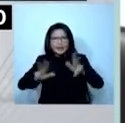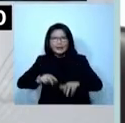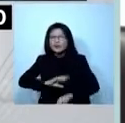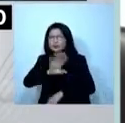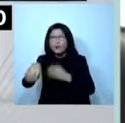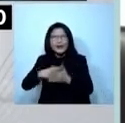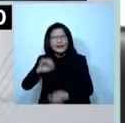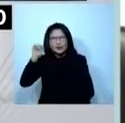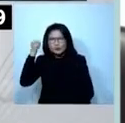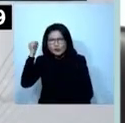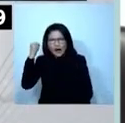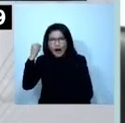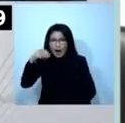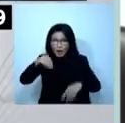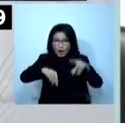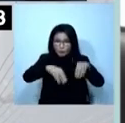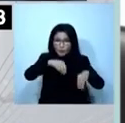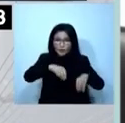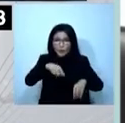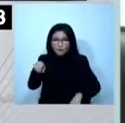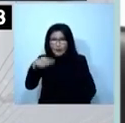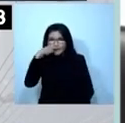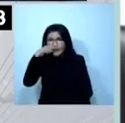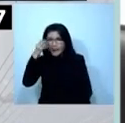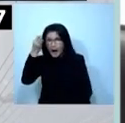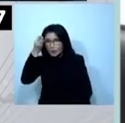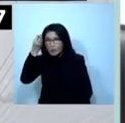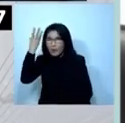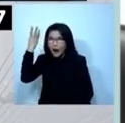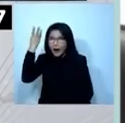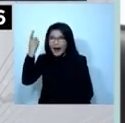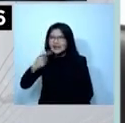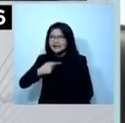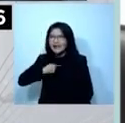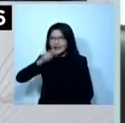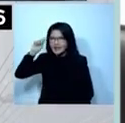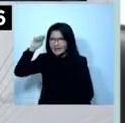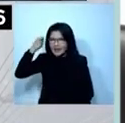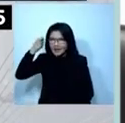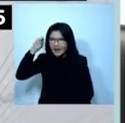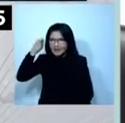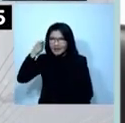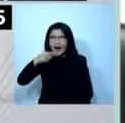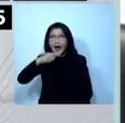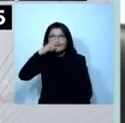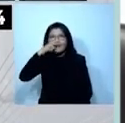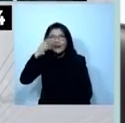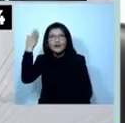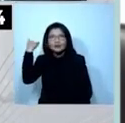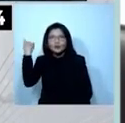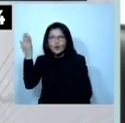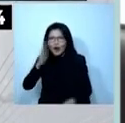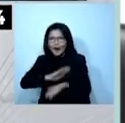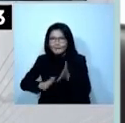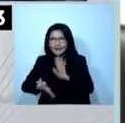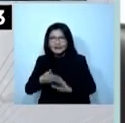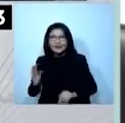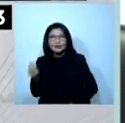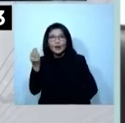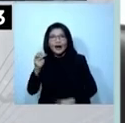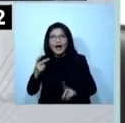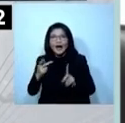disampaikan tadi kan bahwa perlu menyudahi ini. Jadi nanti kalau nanti Pak Prabowo 2029 misalnya katakanlah mau maju